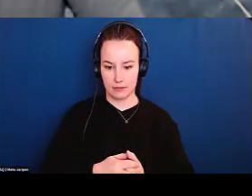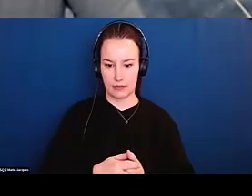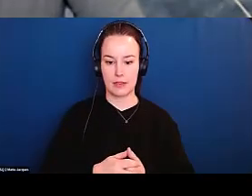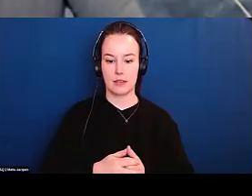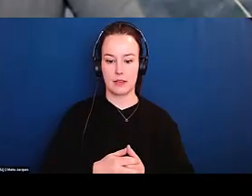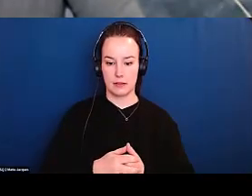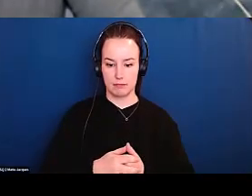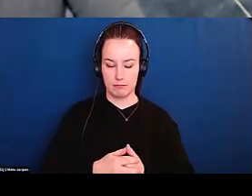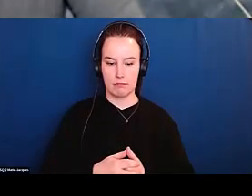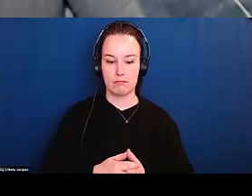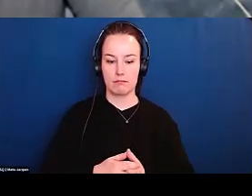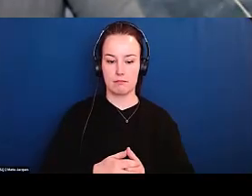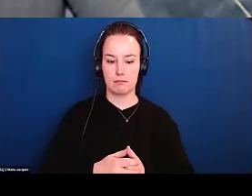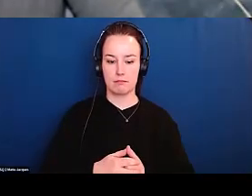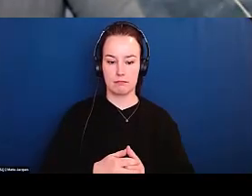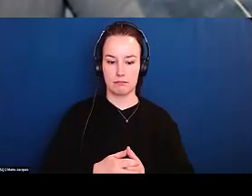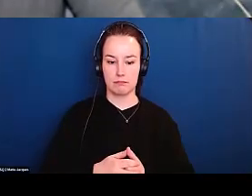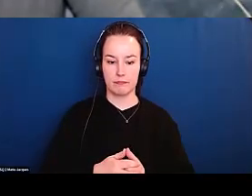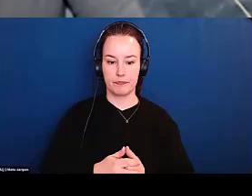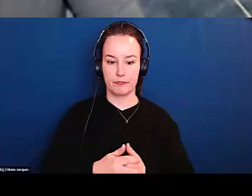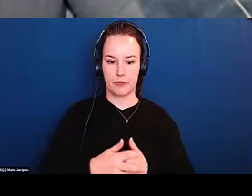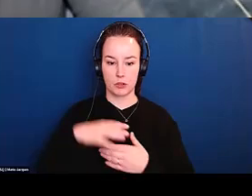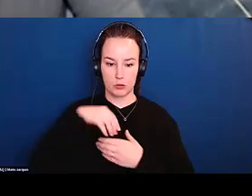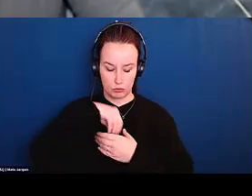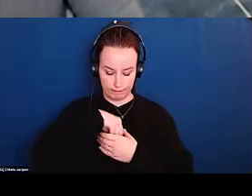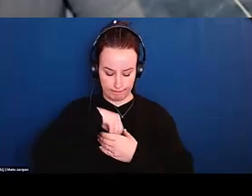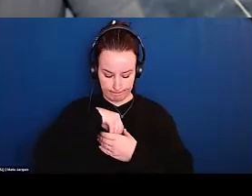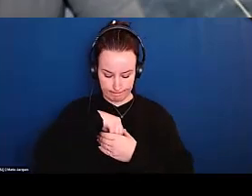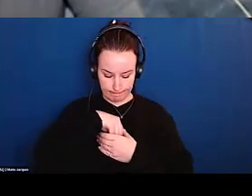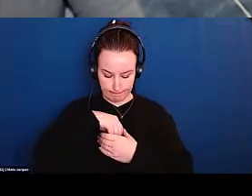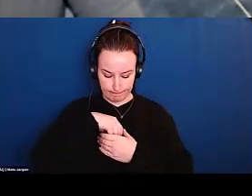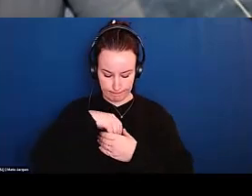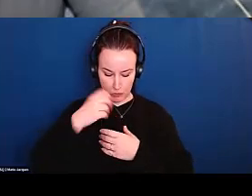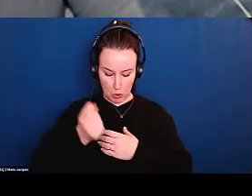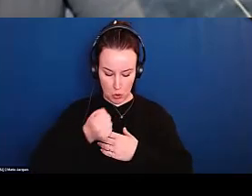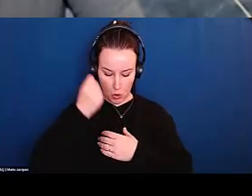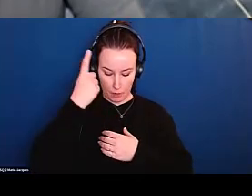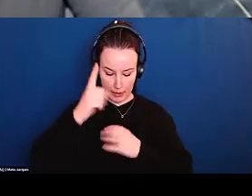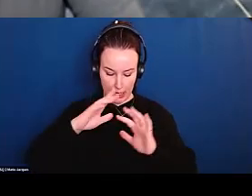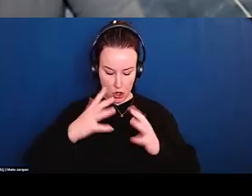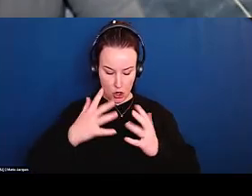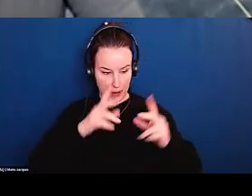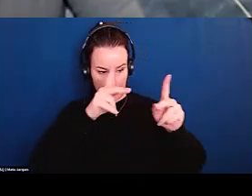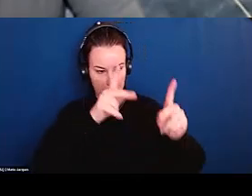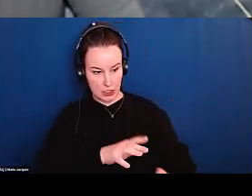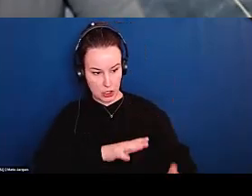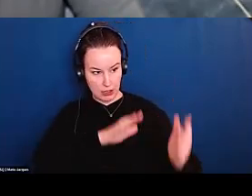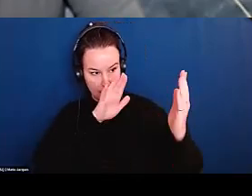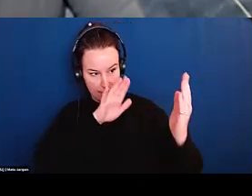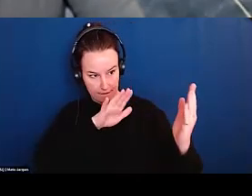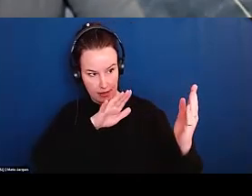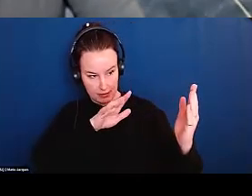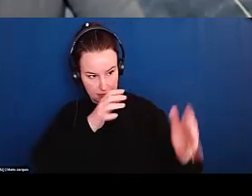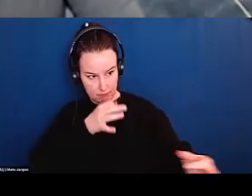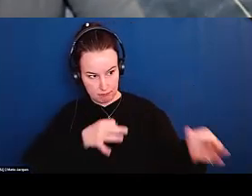de manière interne comment est-ce que je pouvais comprendre la personne en face de moi. J'ai réalisé